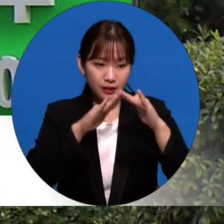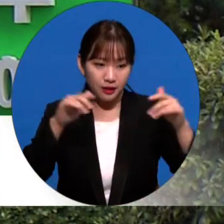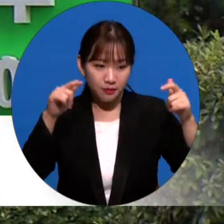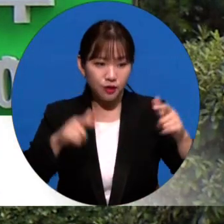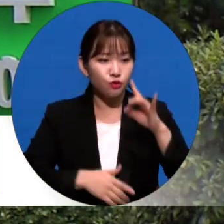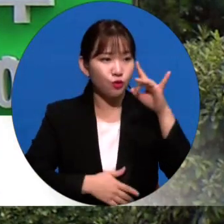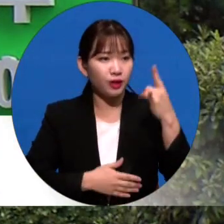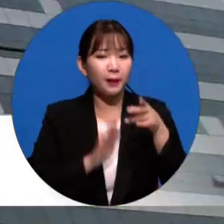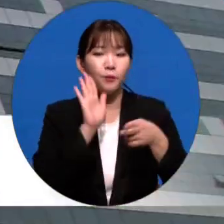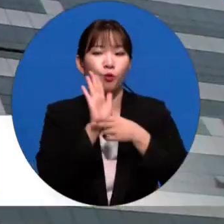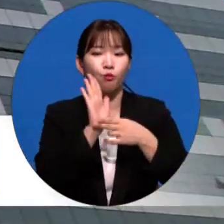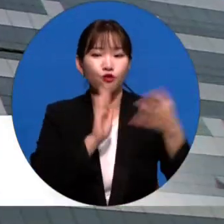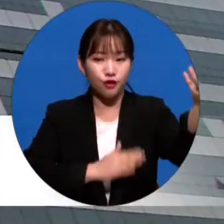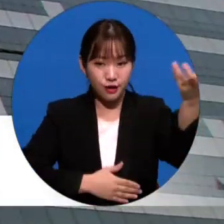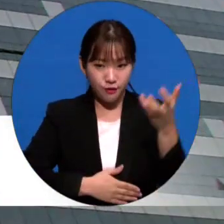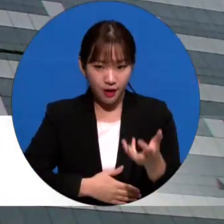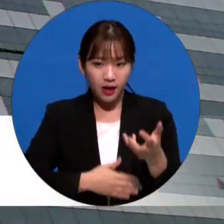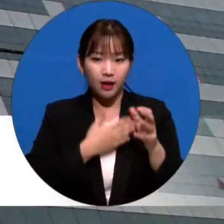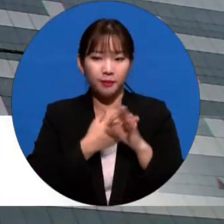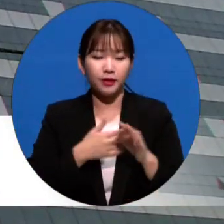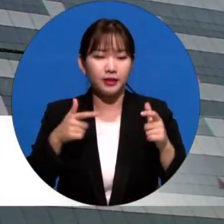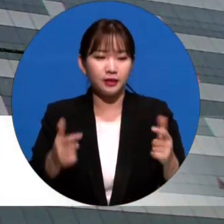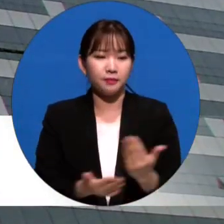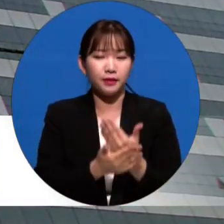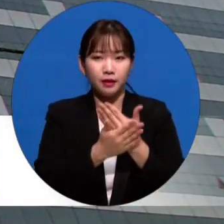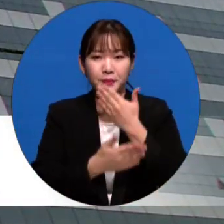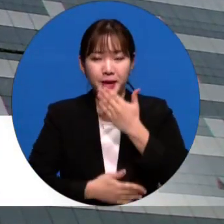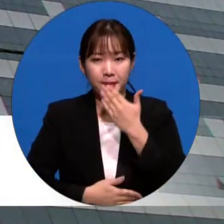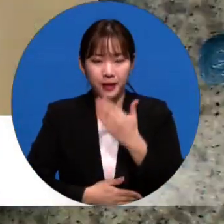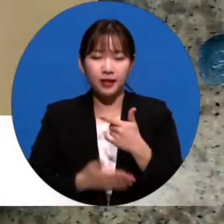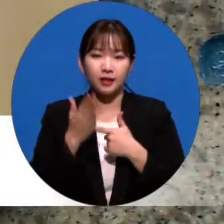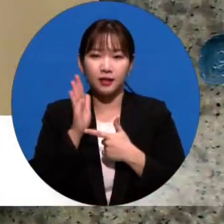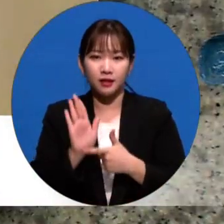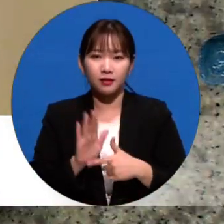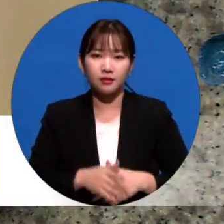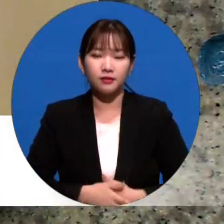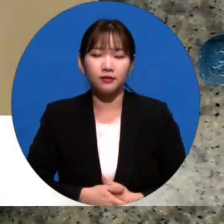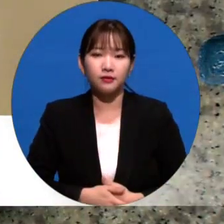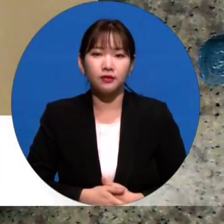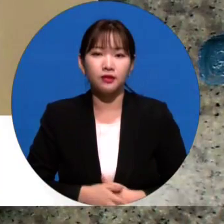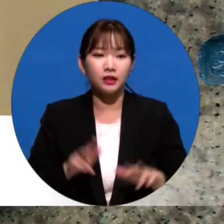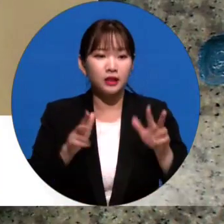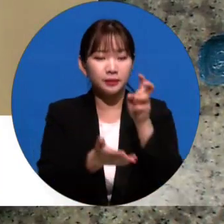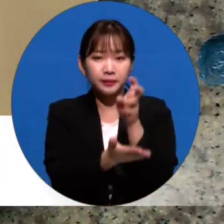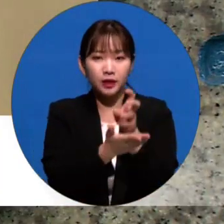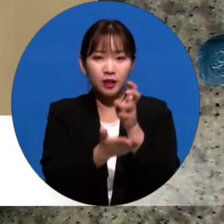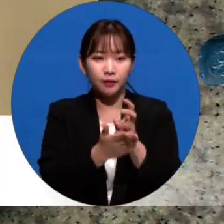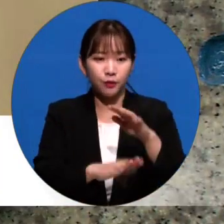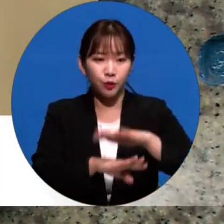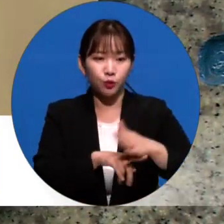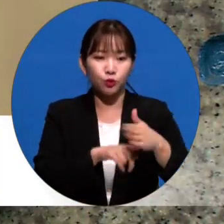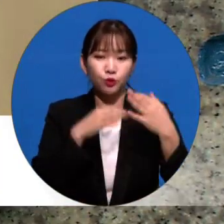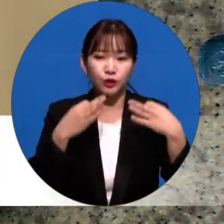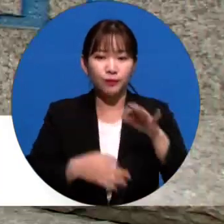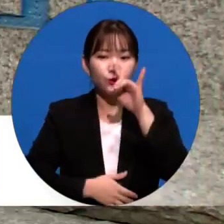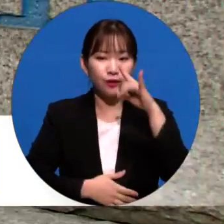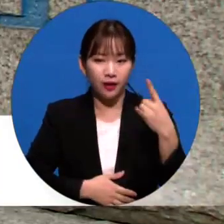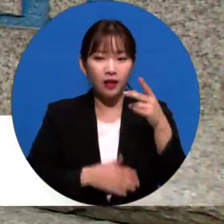중앙회 본사를 이전하면 지역의 성장 동력이 될 것이라고 밝혔습니다. 현행법상